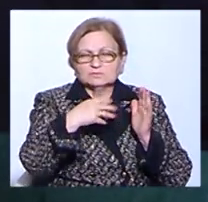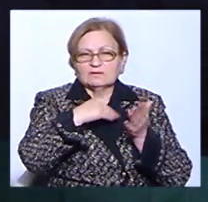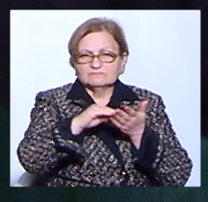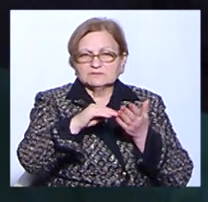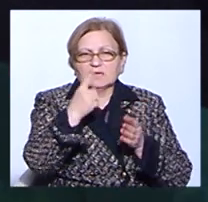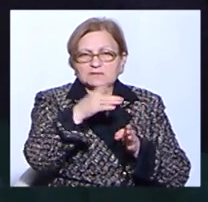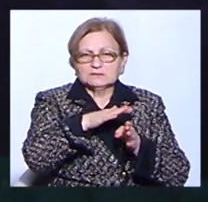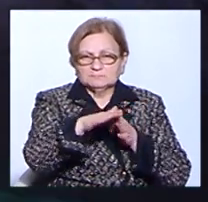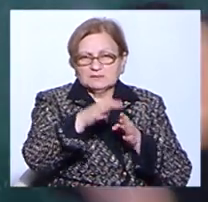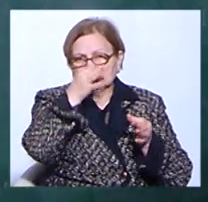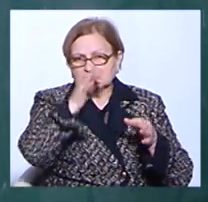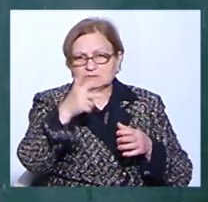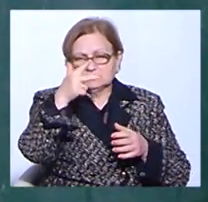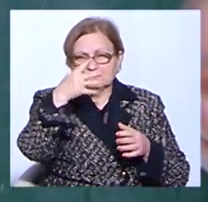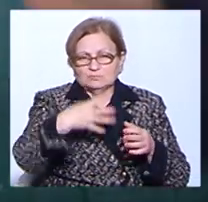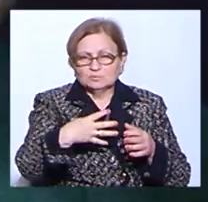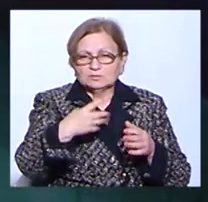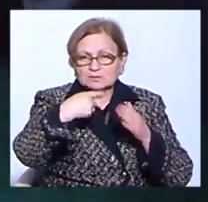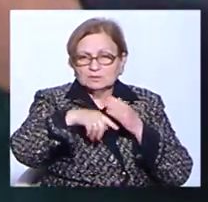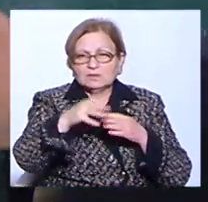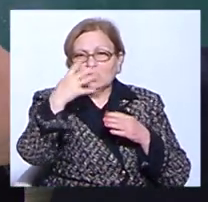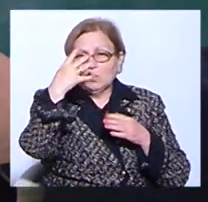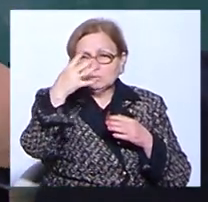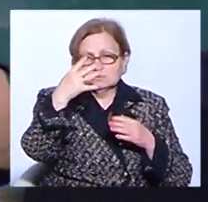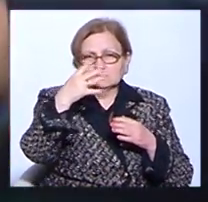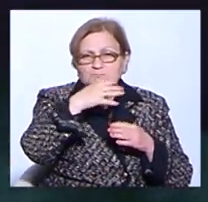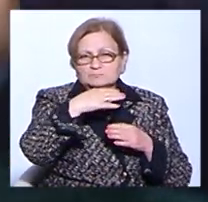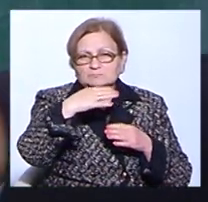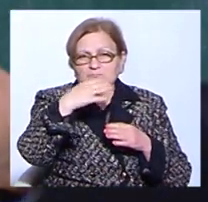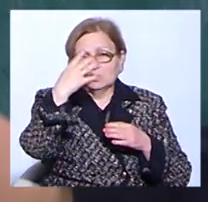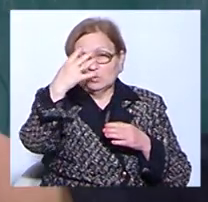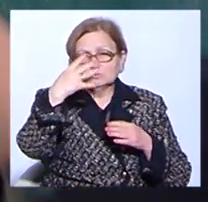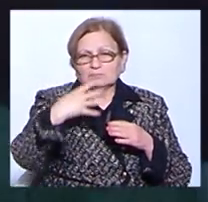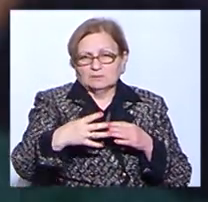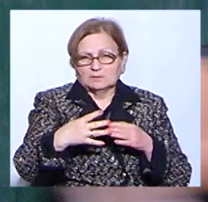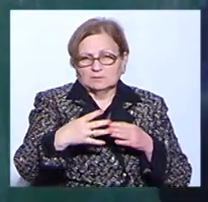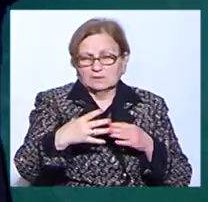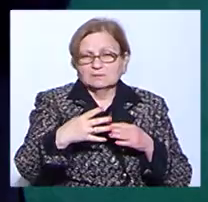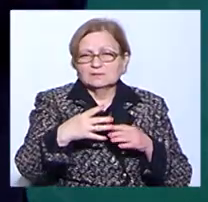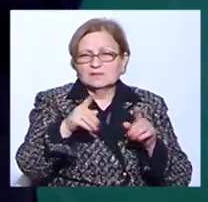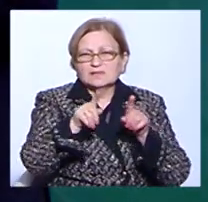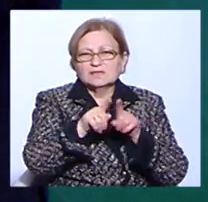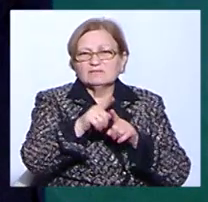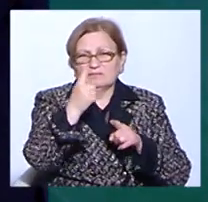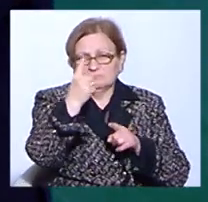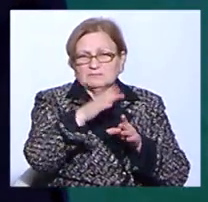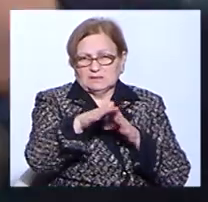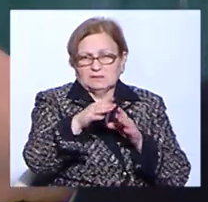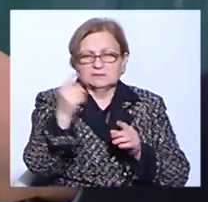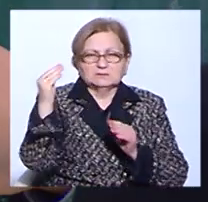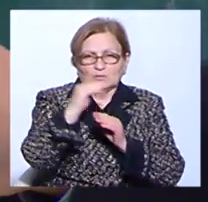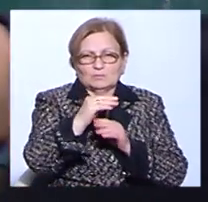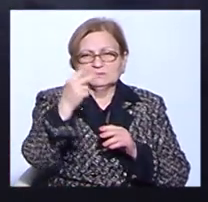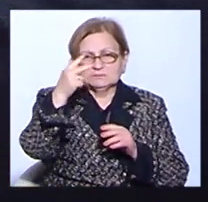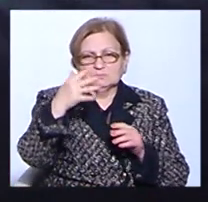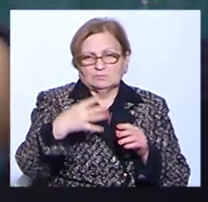როგორც 1 მთელი 3 მე-4-ი, ანუ 4 მთელ 4 მე-4-ს, 4 მე-4-ი ხომ 1 მთელია, დამატებული 3